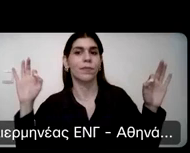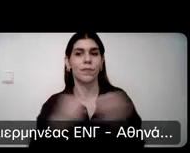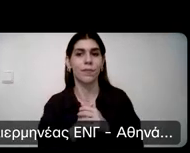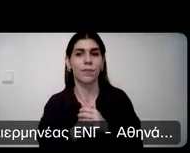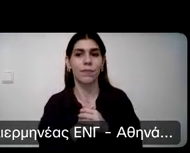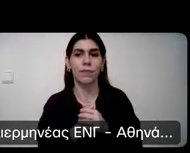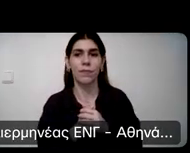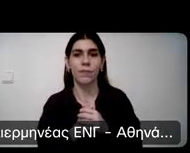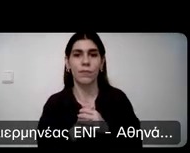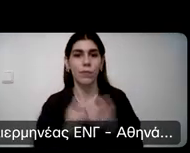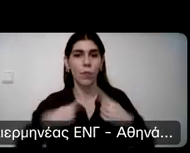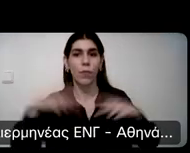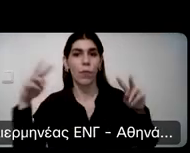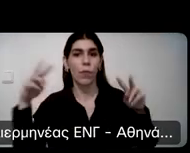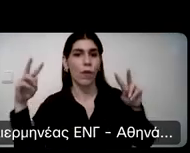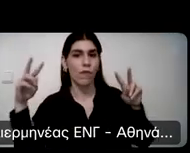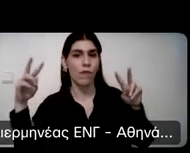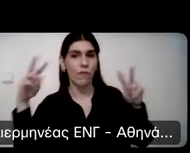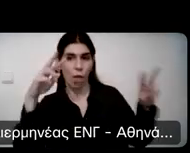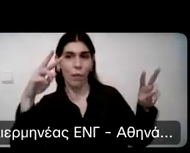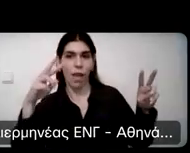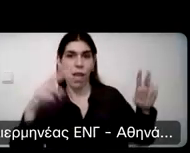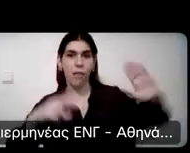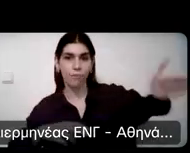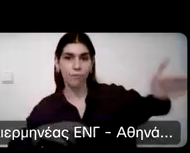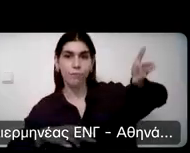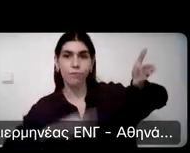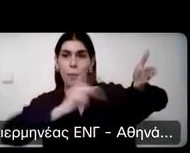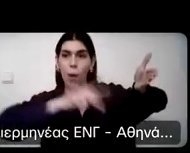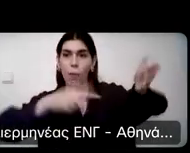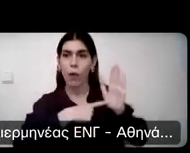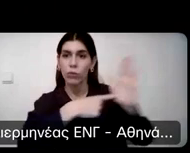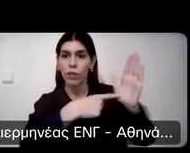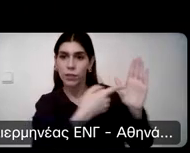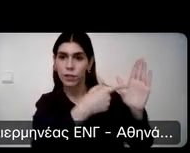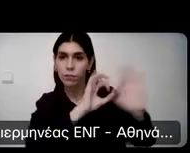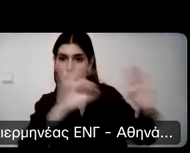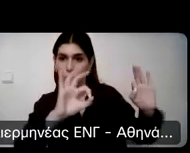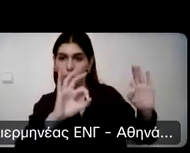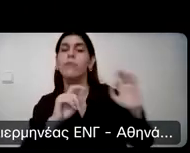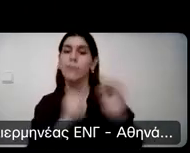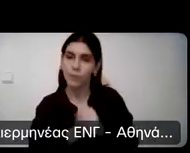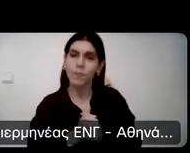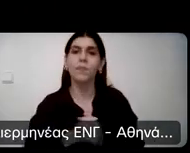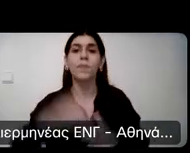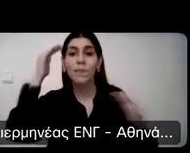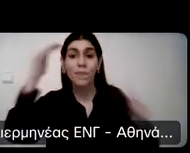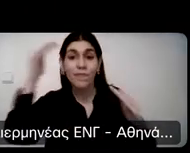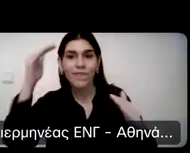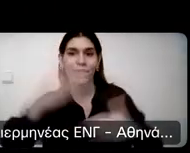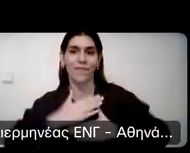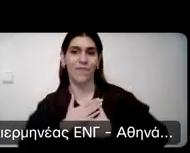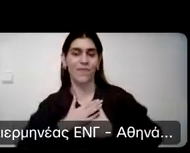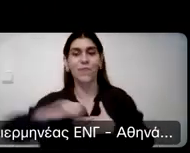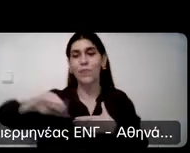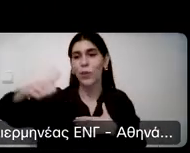Το βλέπετε το PowerPoint. Ναι, ναι. Ωραία. Λοιπόν, καλησπέρα και από μένα. Πρώτα-πρώτα, να ευχαριστήσω